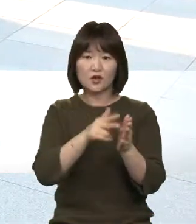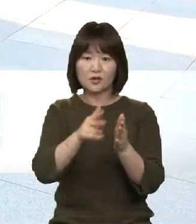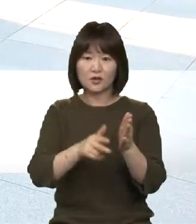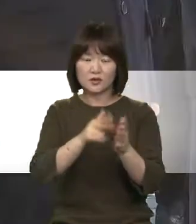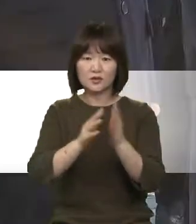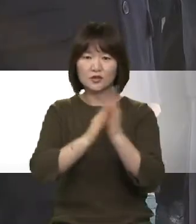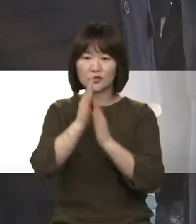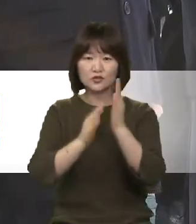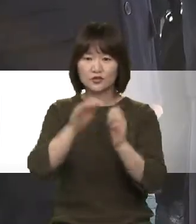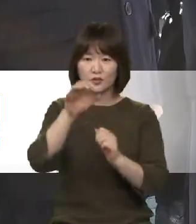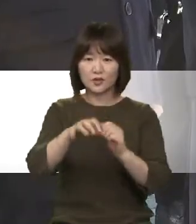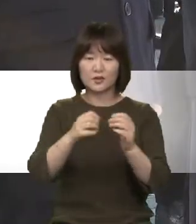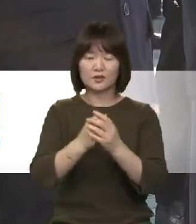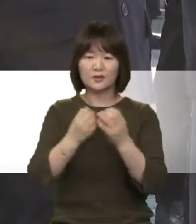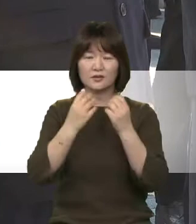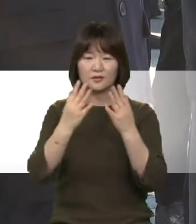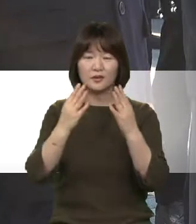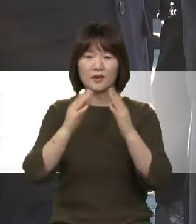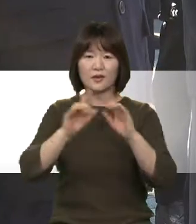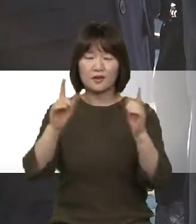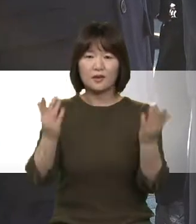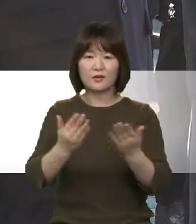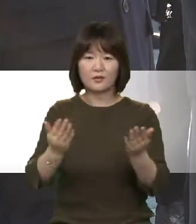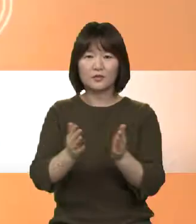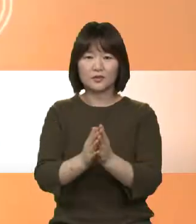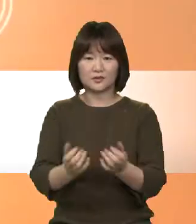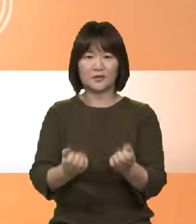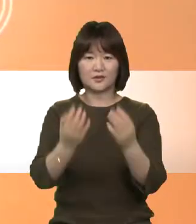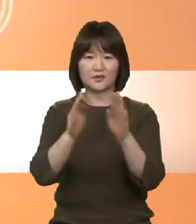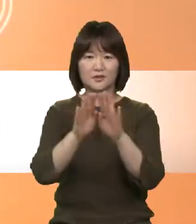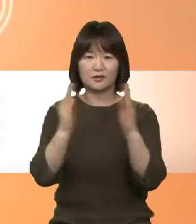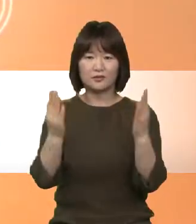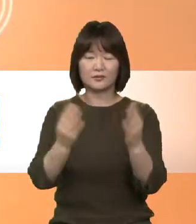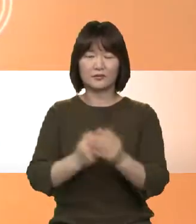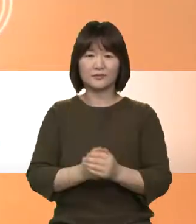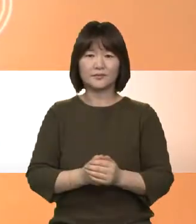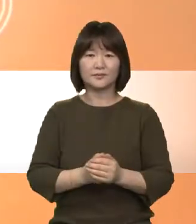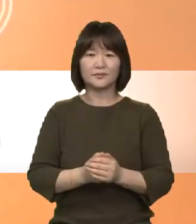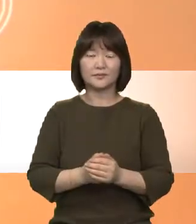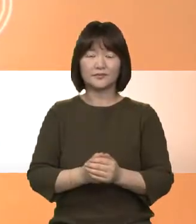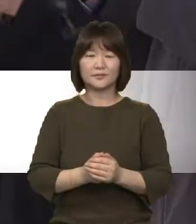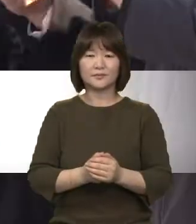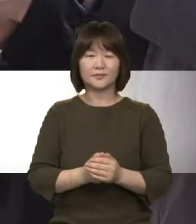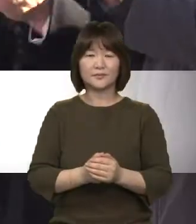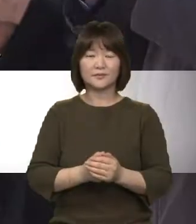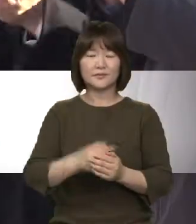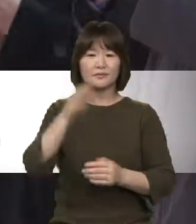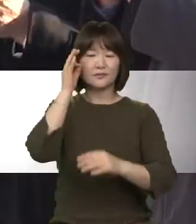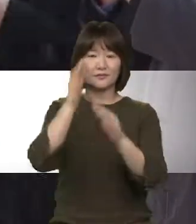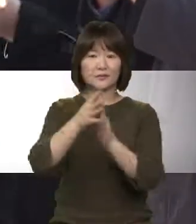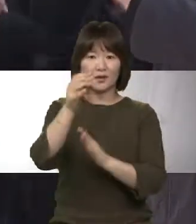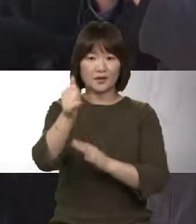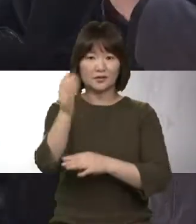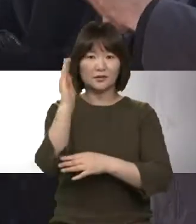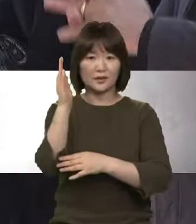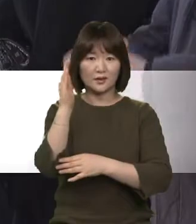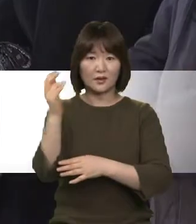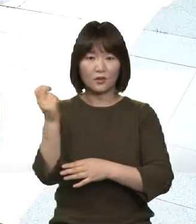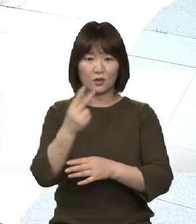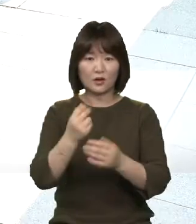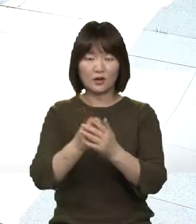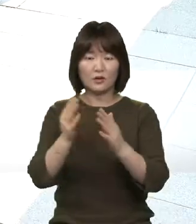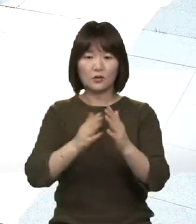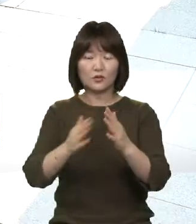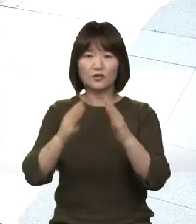2020년 도 경자 년 새해 업무 시작 을 알리는 시무식을 가졌습니다 시무식 은 이강덕 시장의 신년사에 이어